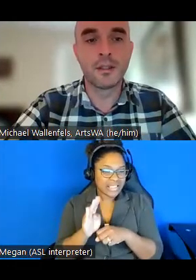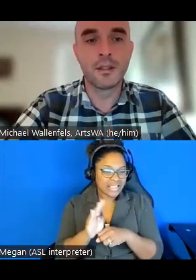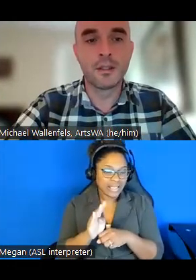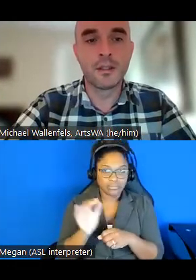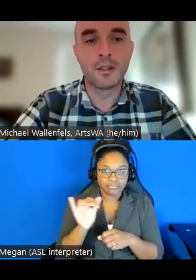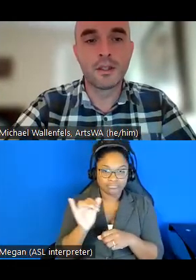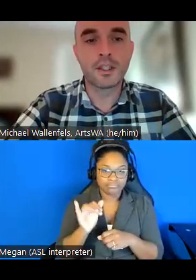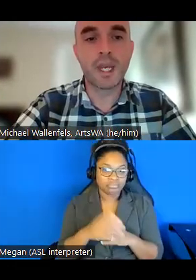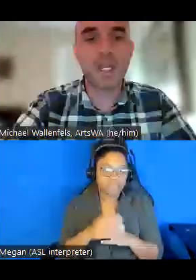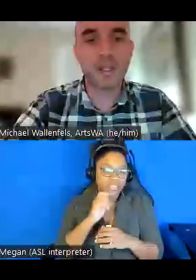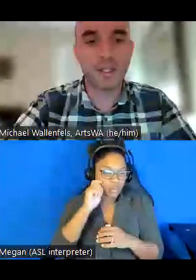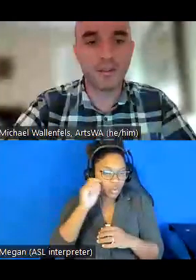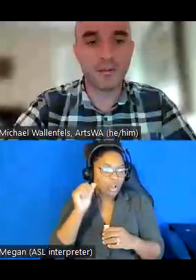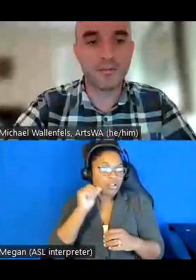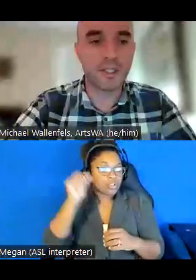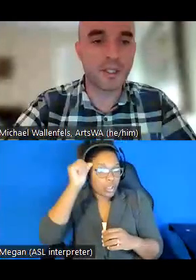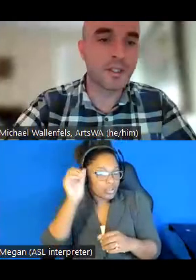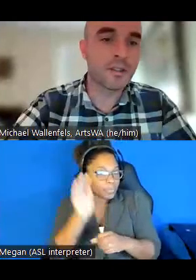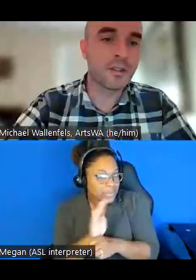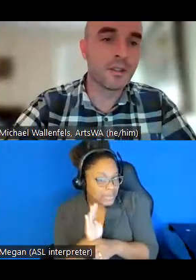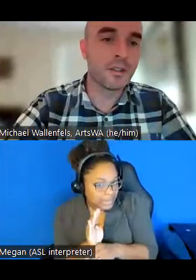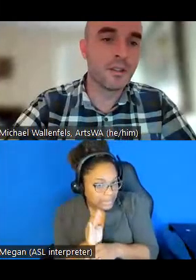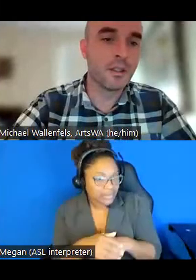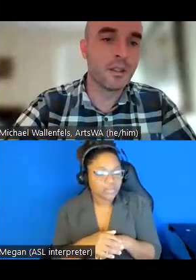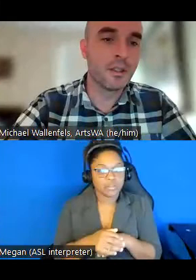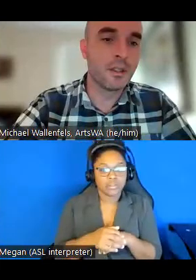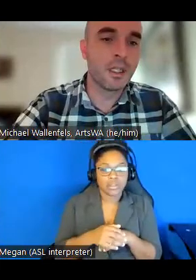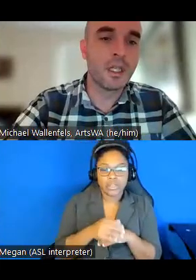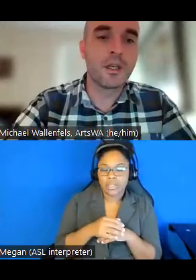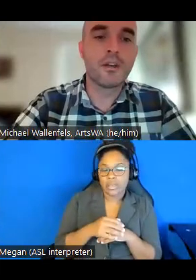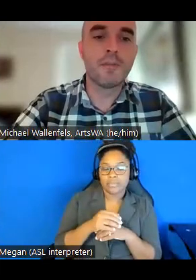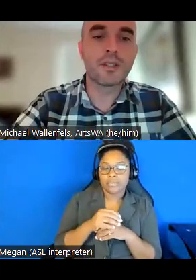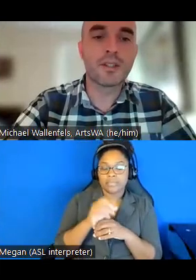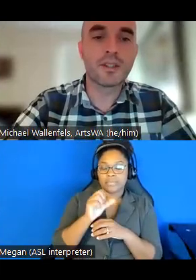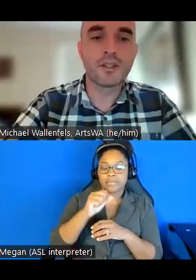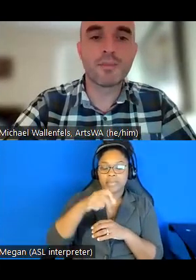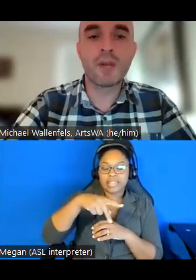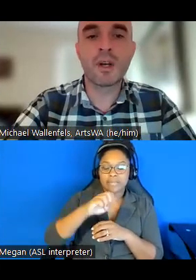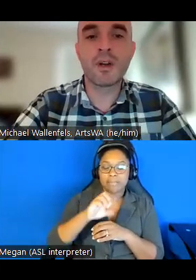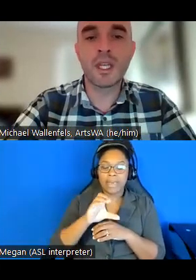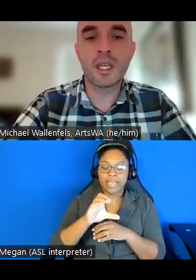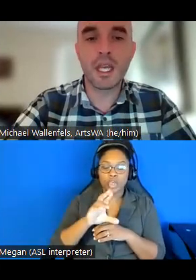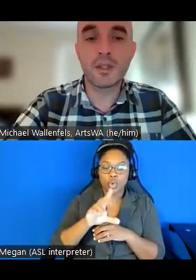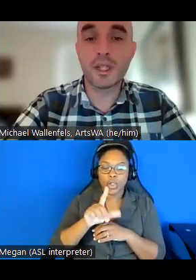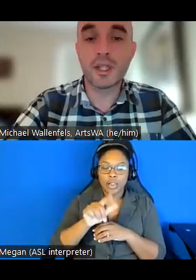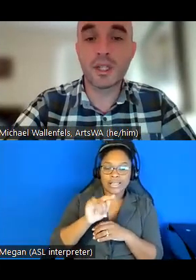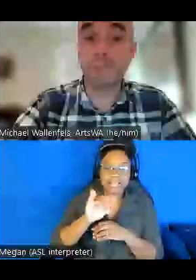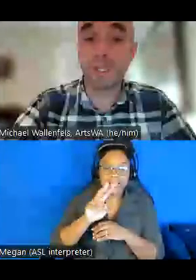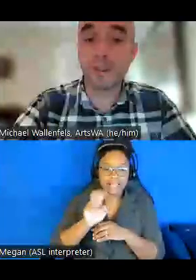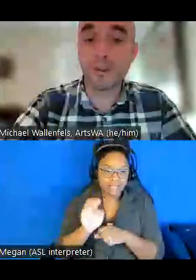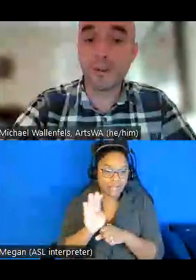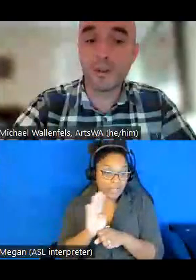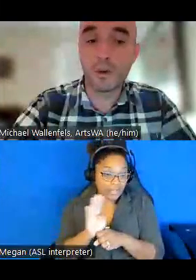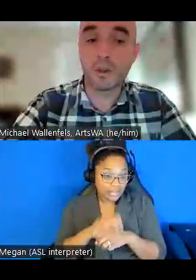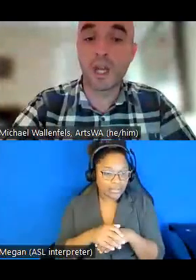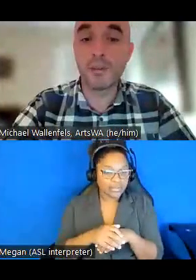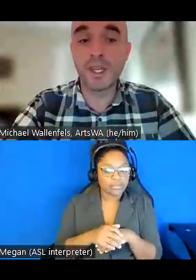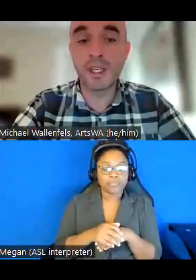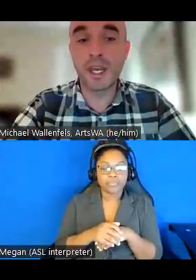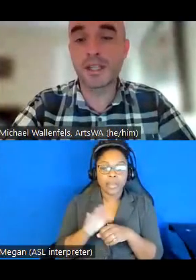성인용 비즈니스 사업체, 그다음에 투기성 사업, 주로 정치 또는 로비